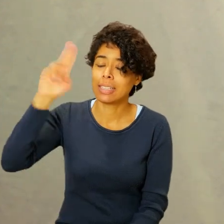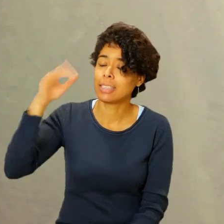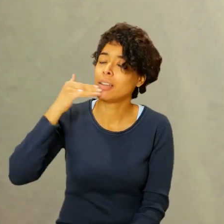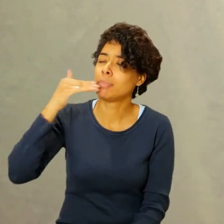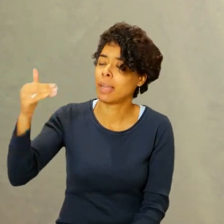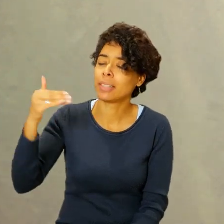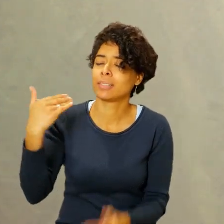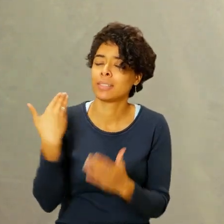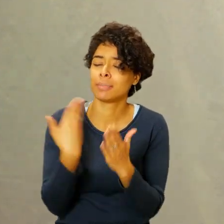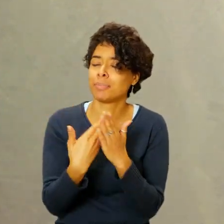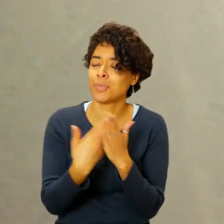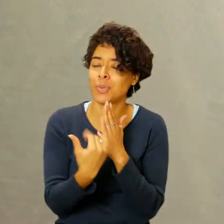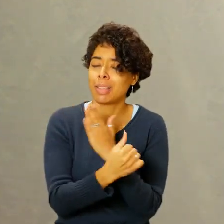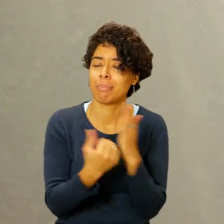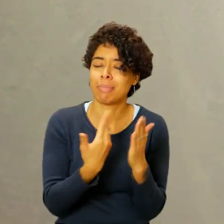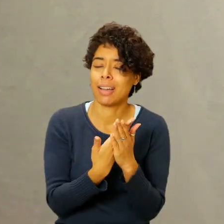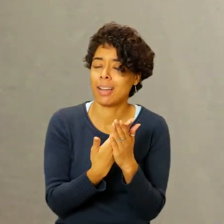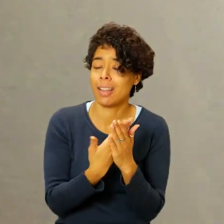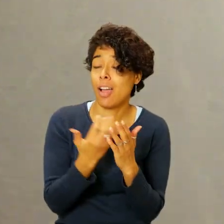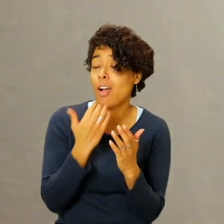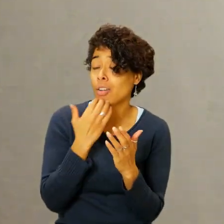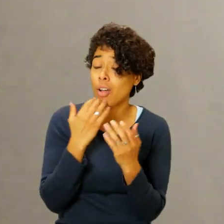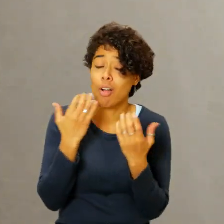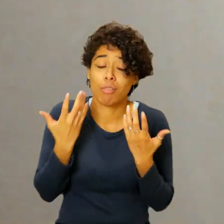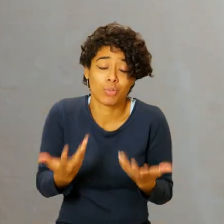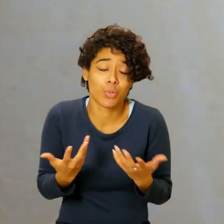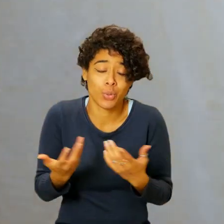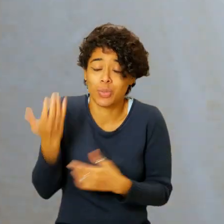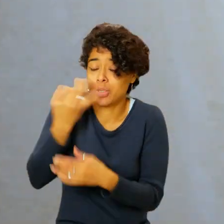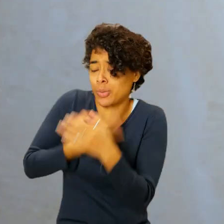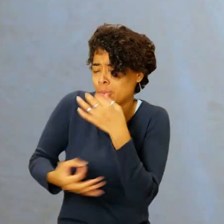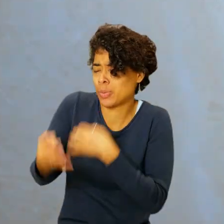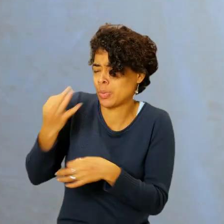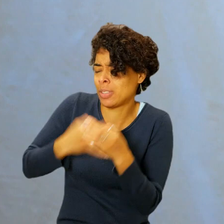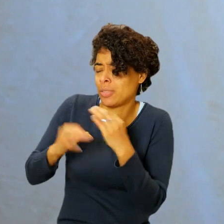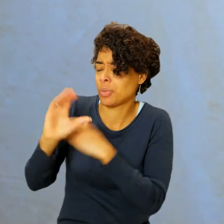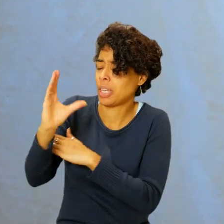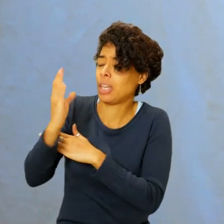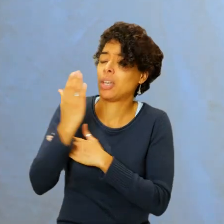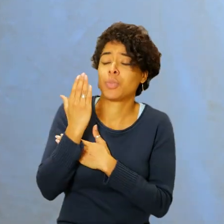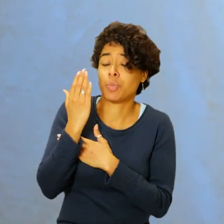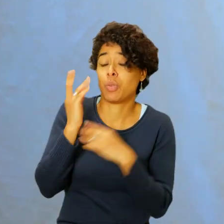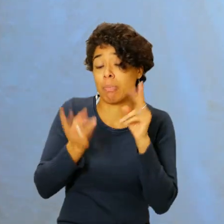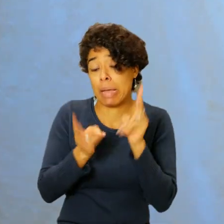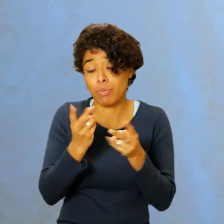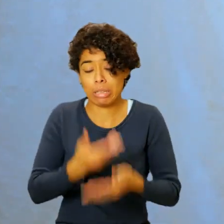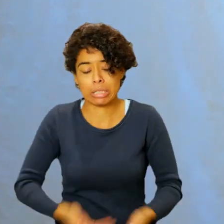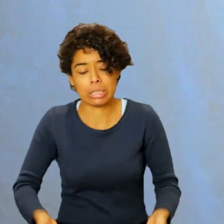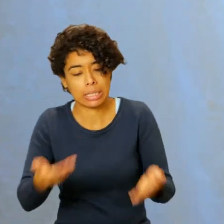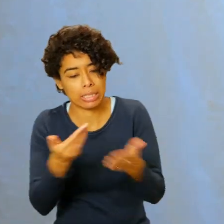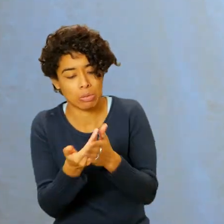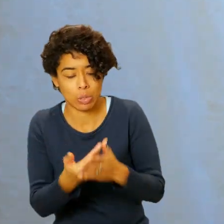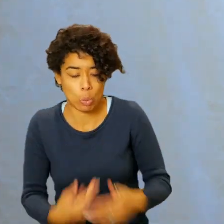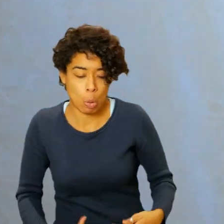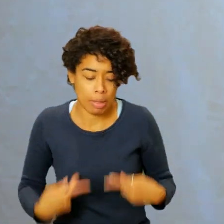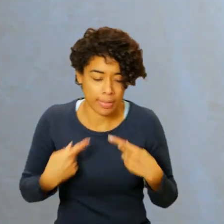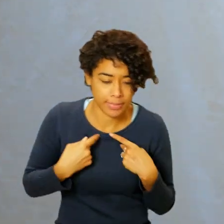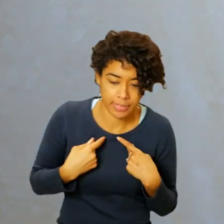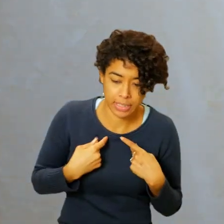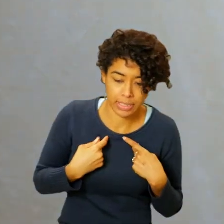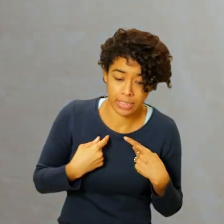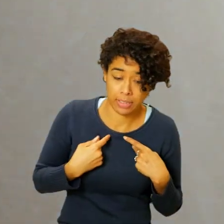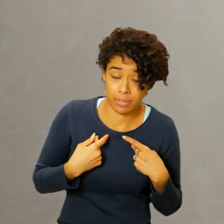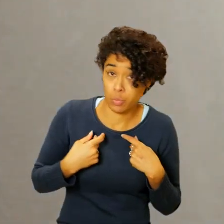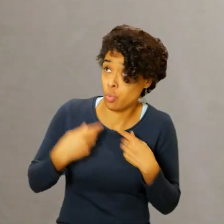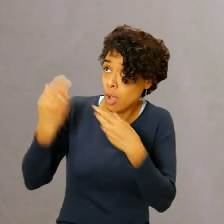que encore aujourd'hui, Seigneur, tu nous parles d'une manière et d'une autre et tu nous montres, Seigneur, que parfois les circonstances de notre vie, tu